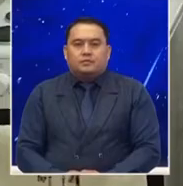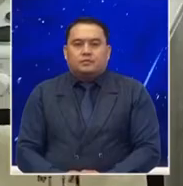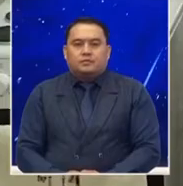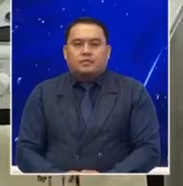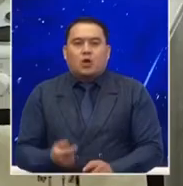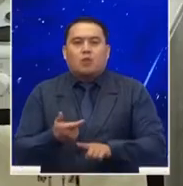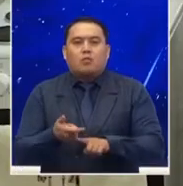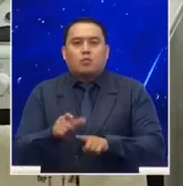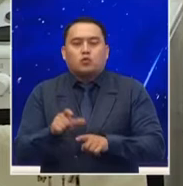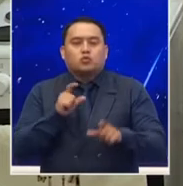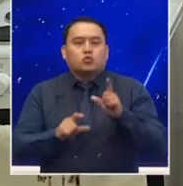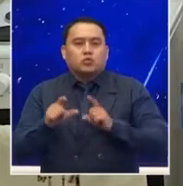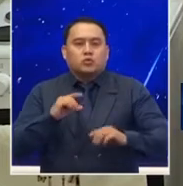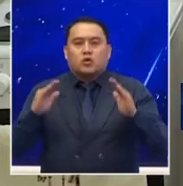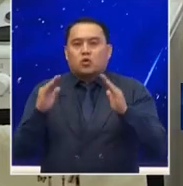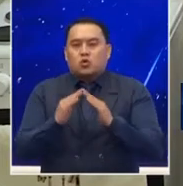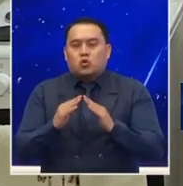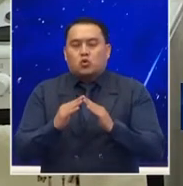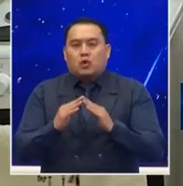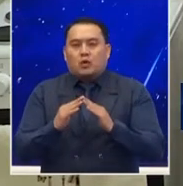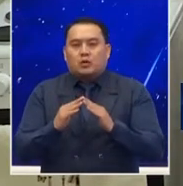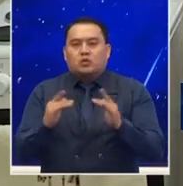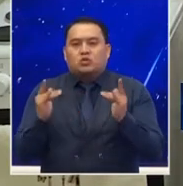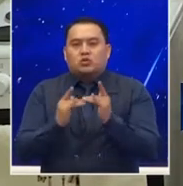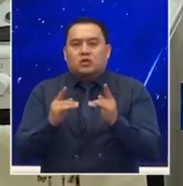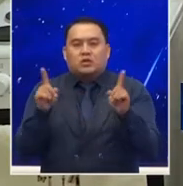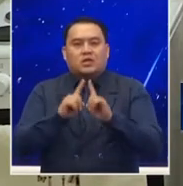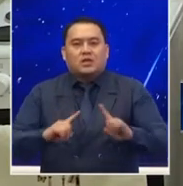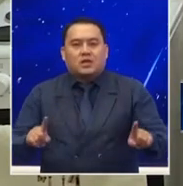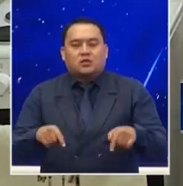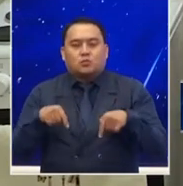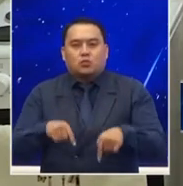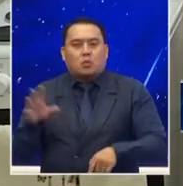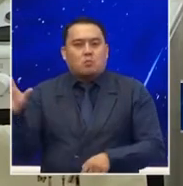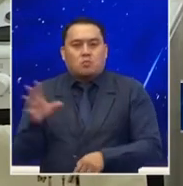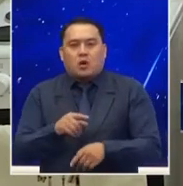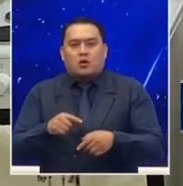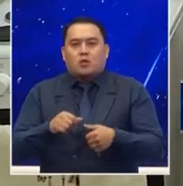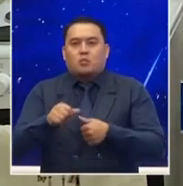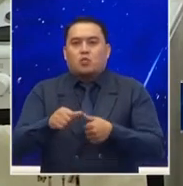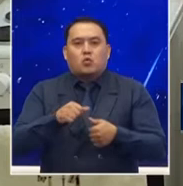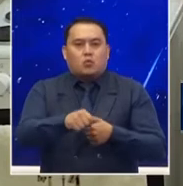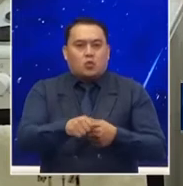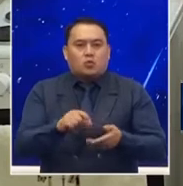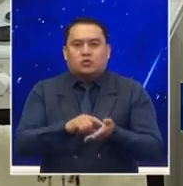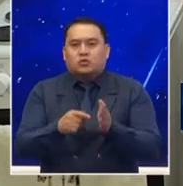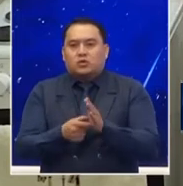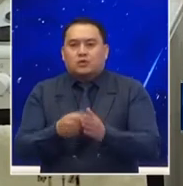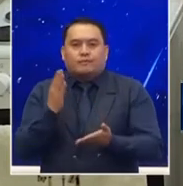Бұл студенттер үйінің алдыңғы жатақханадан ерекшелігі бұл жерде барлығы бөлек-бөлек жасалған, яғни